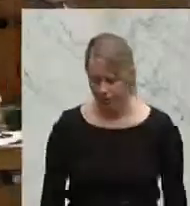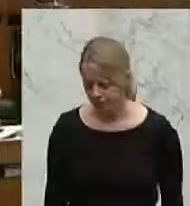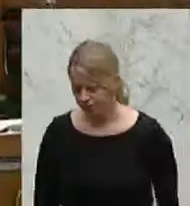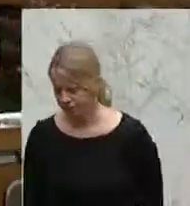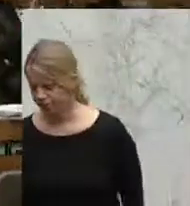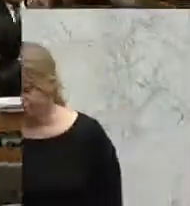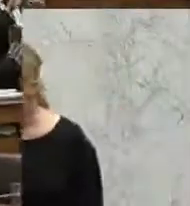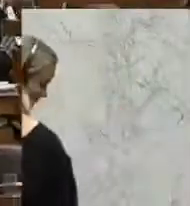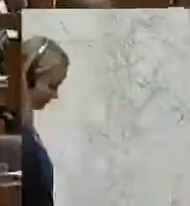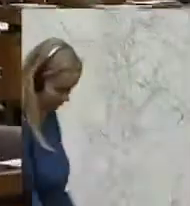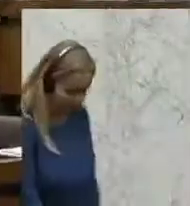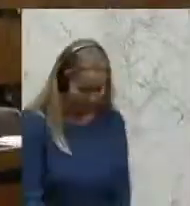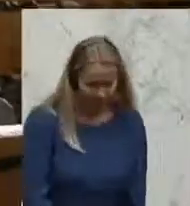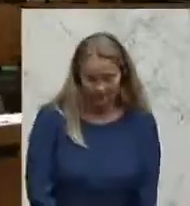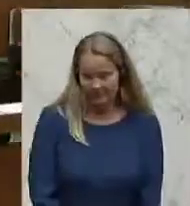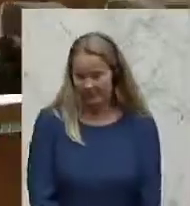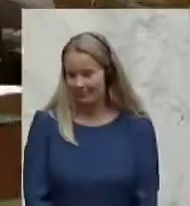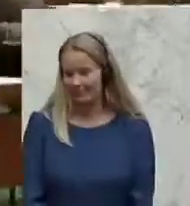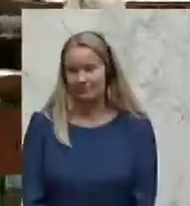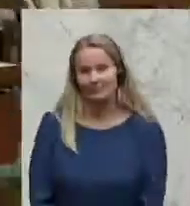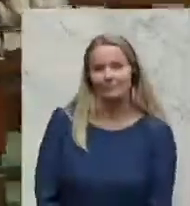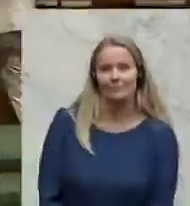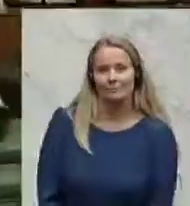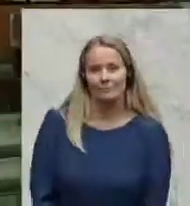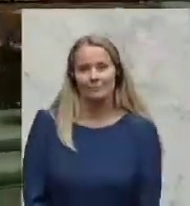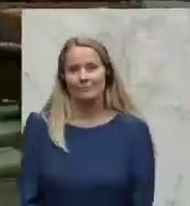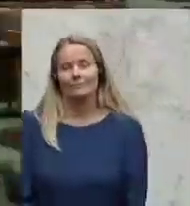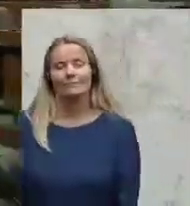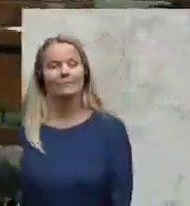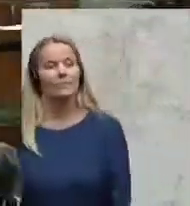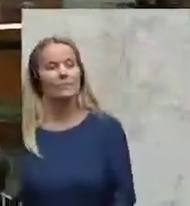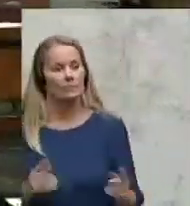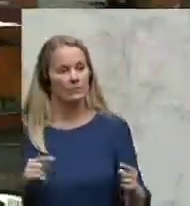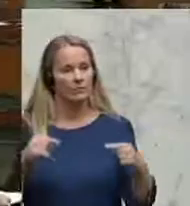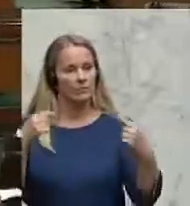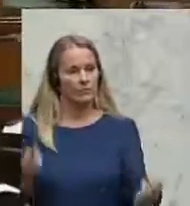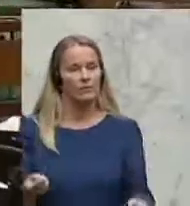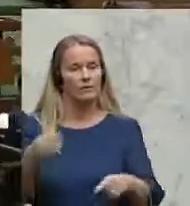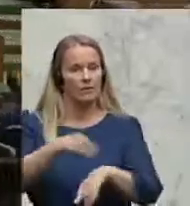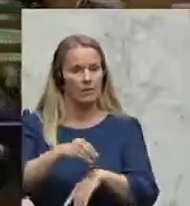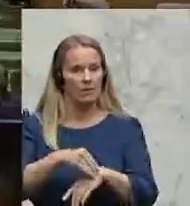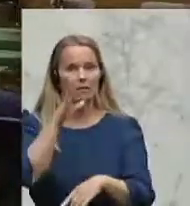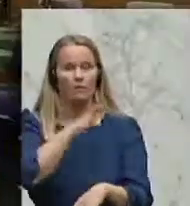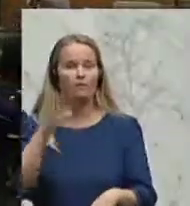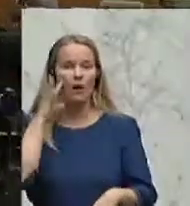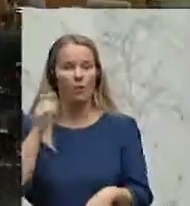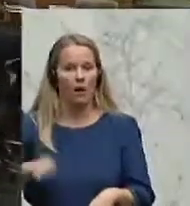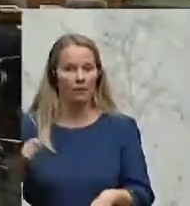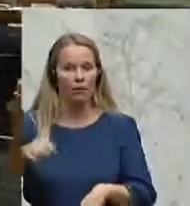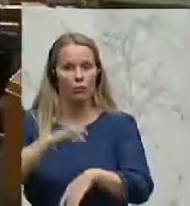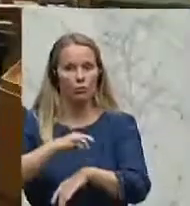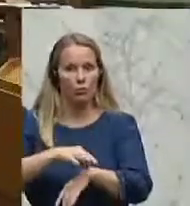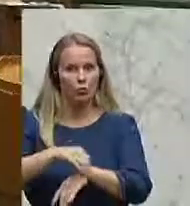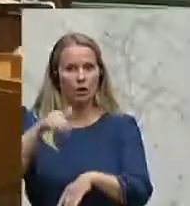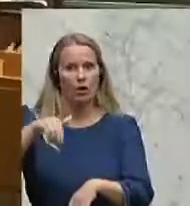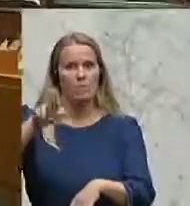Sagt die Gesundheitssprecherin der FPÖ Dagmar Belakovic-Jenewein. Sie lobt ein gutes Gesundheitssystem in Österreich, das trotzdem einer großen